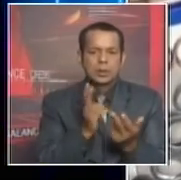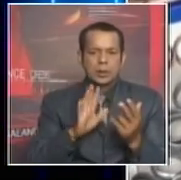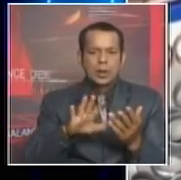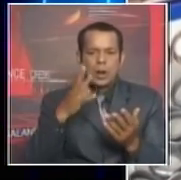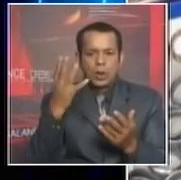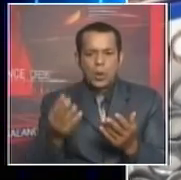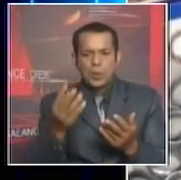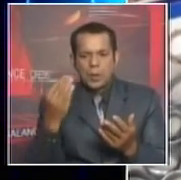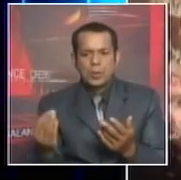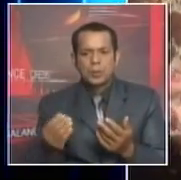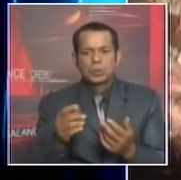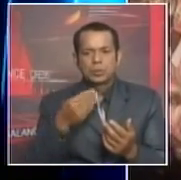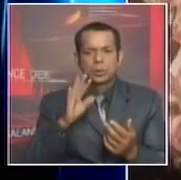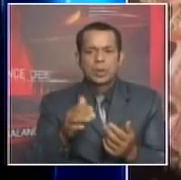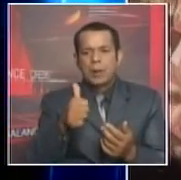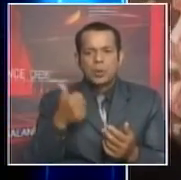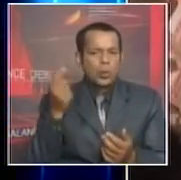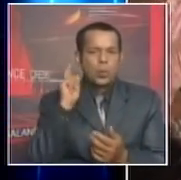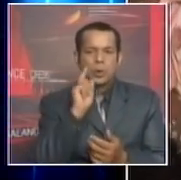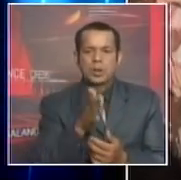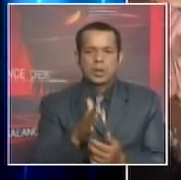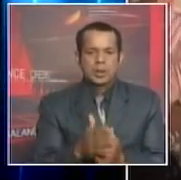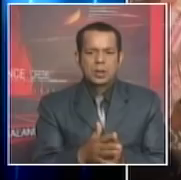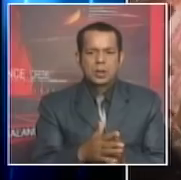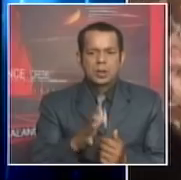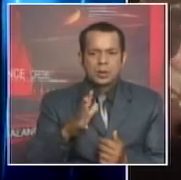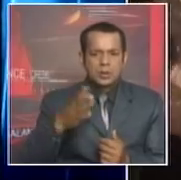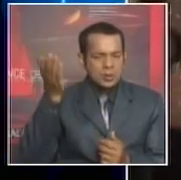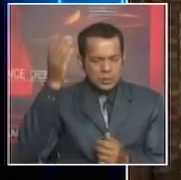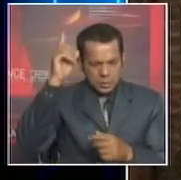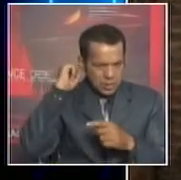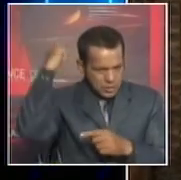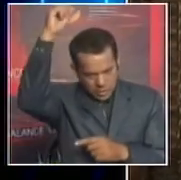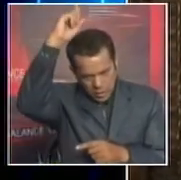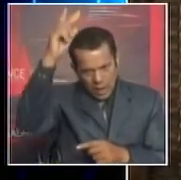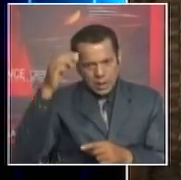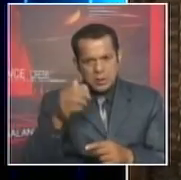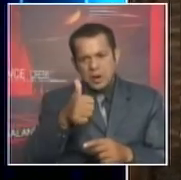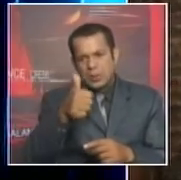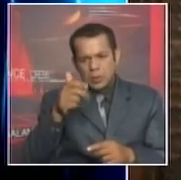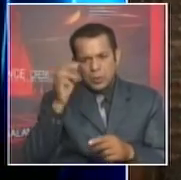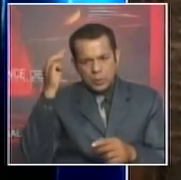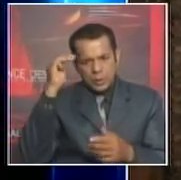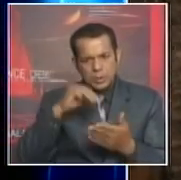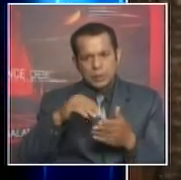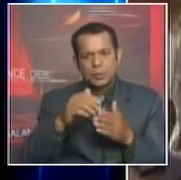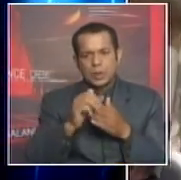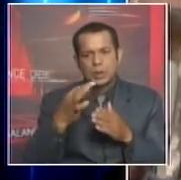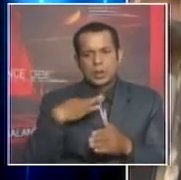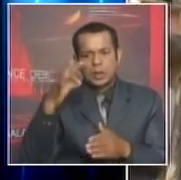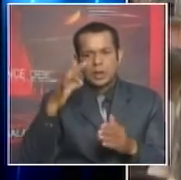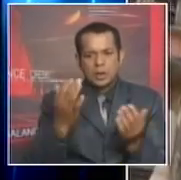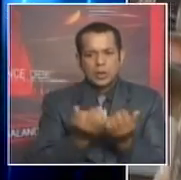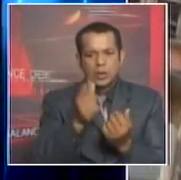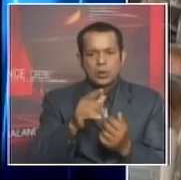जानु राम्रो मानिँदैन। सयौँ पर्वहरूको धनी मानिने नेपालको विविधतालाई यो पर्वले पनि प्रतिनिधित्व गरेको छ।